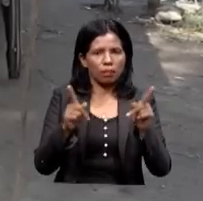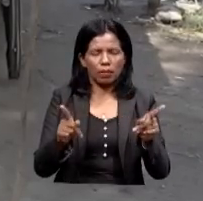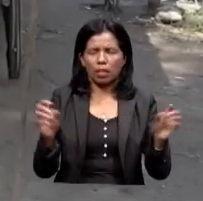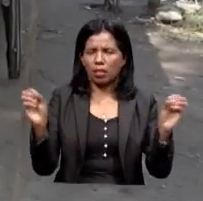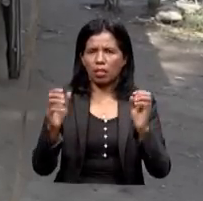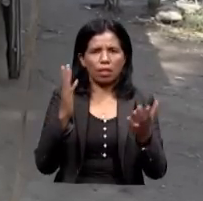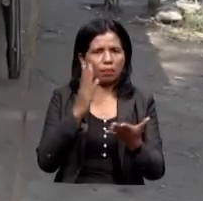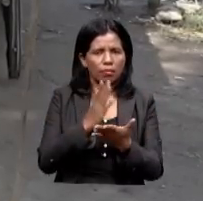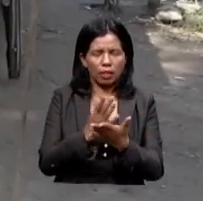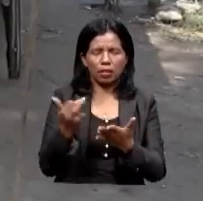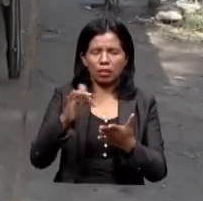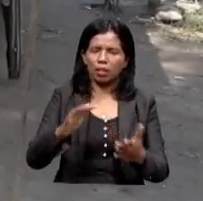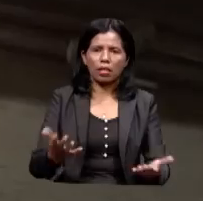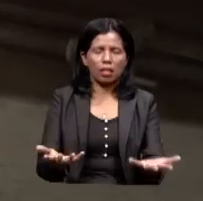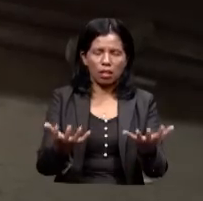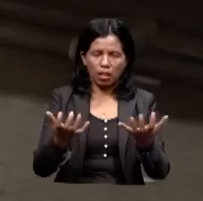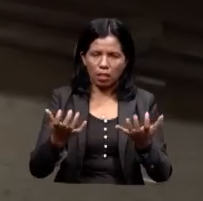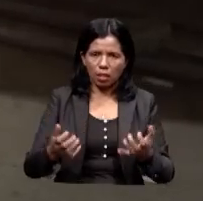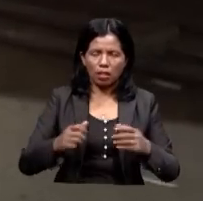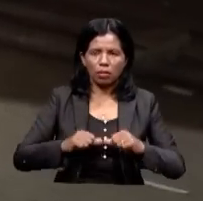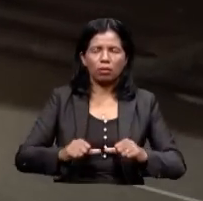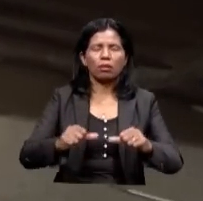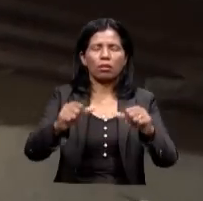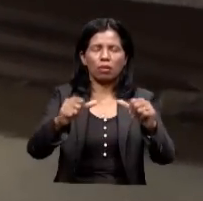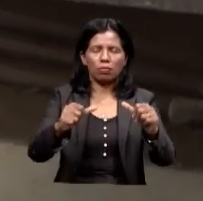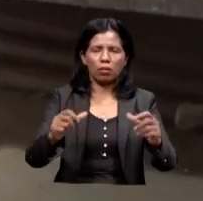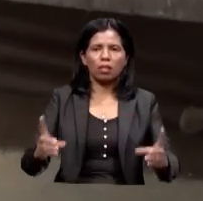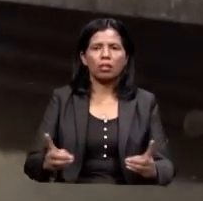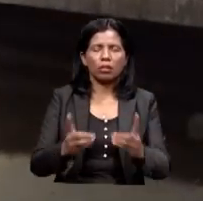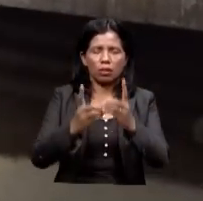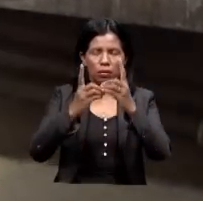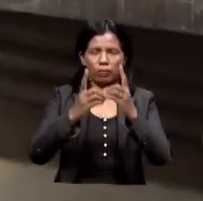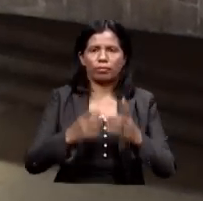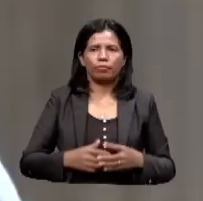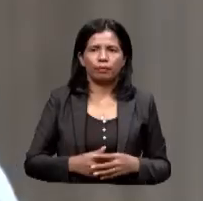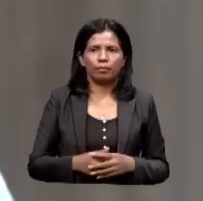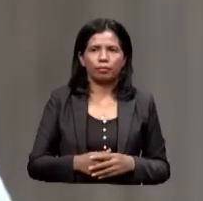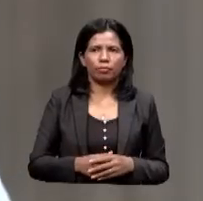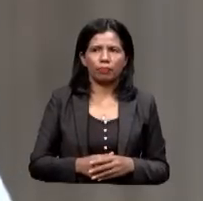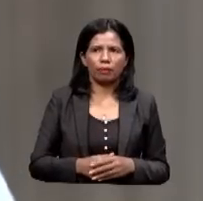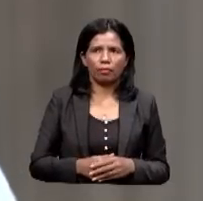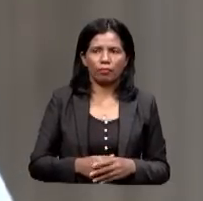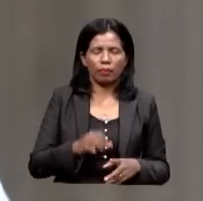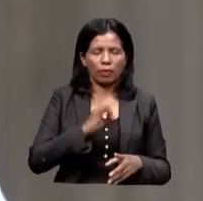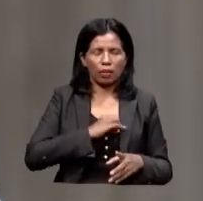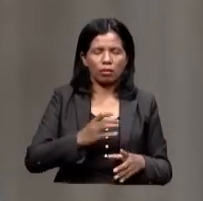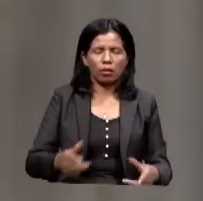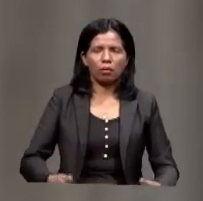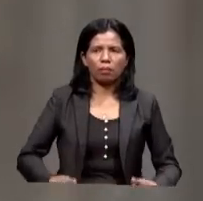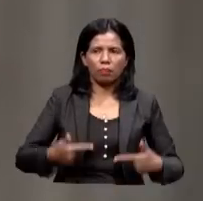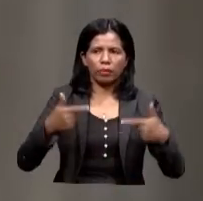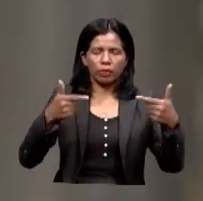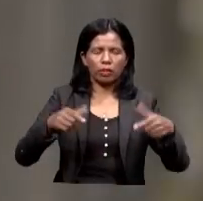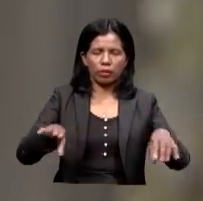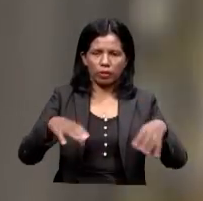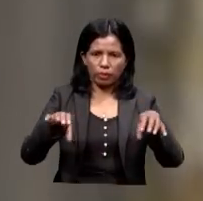mate sira ne vontade atu luta hasoru situ sang ne. Hanu moras ma hanu nanza servisu kan hanu